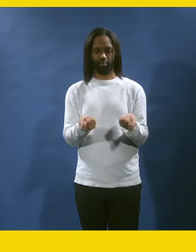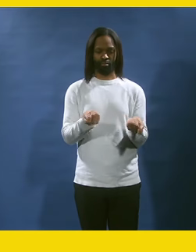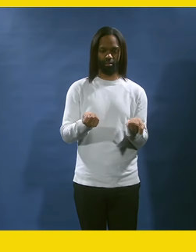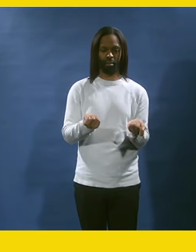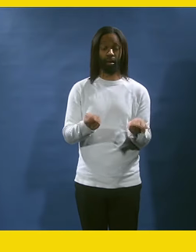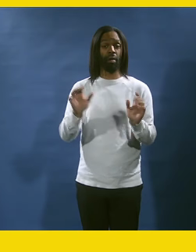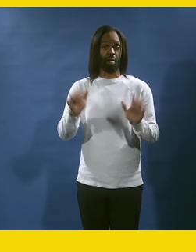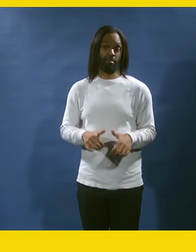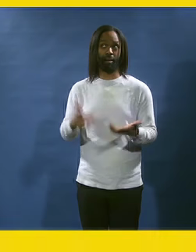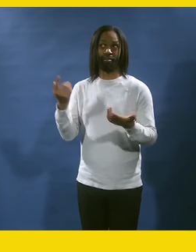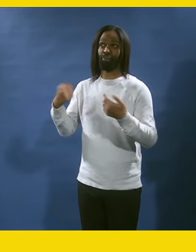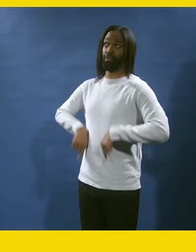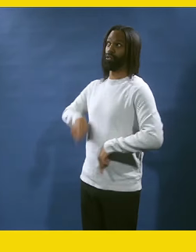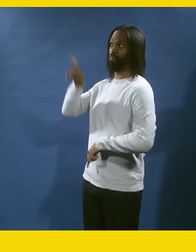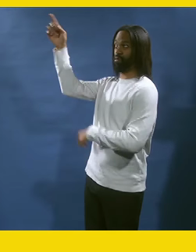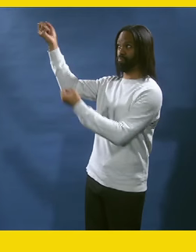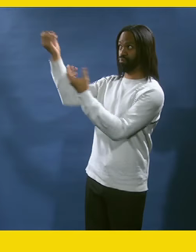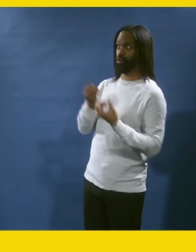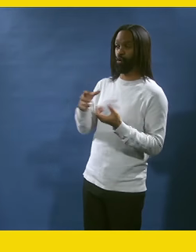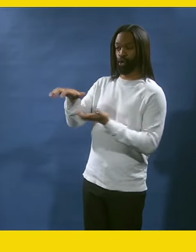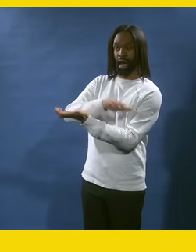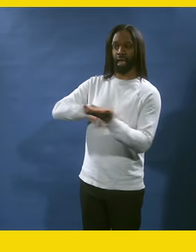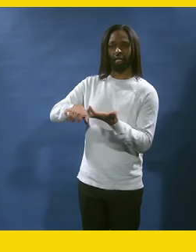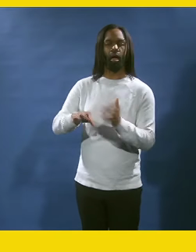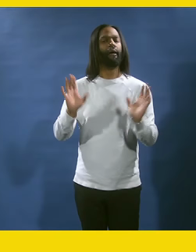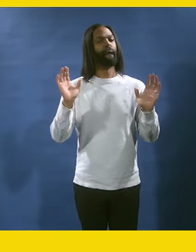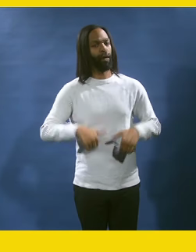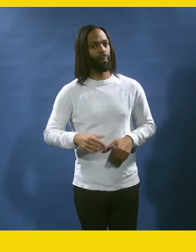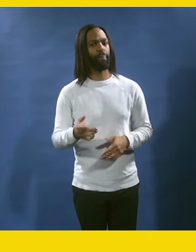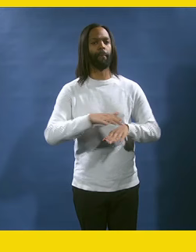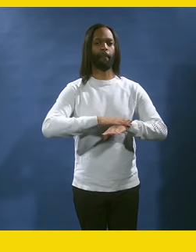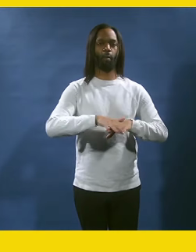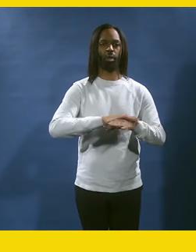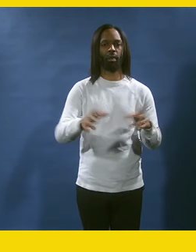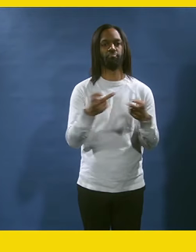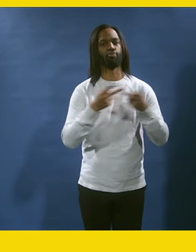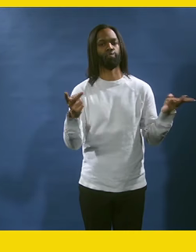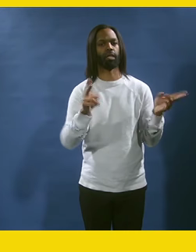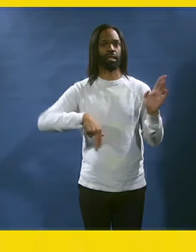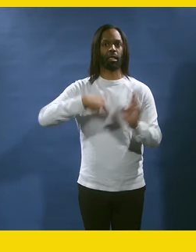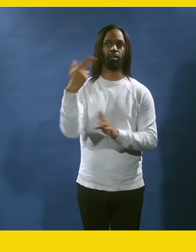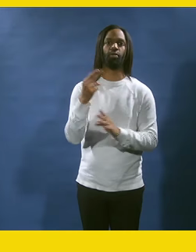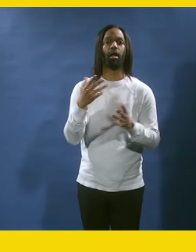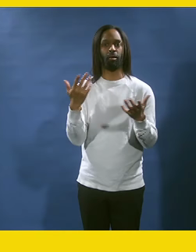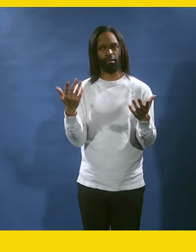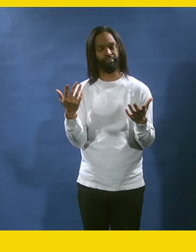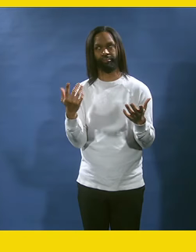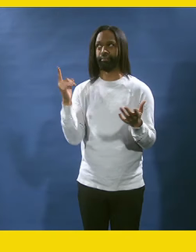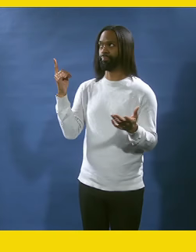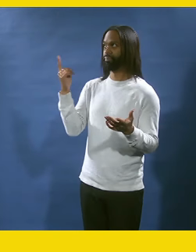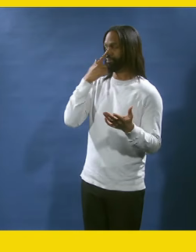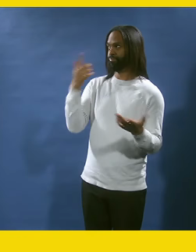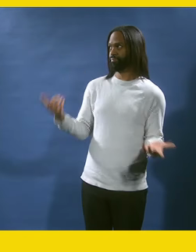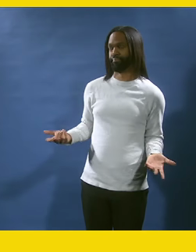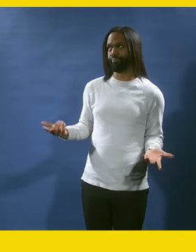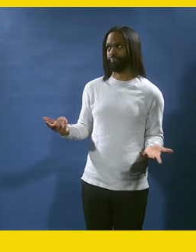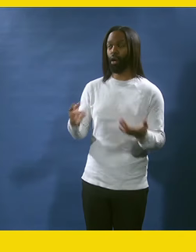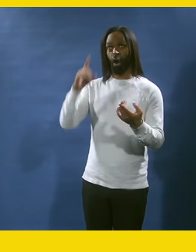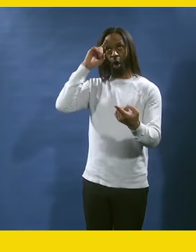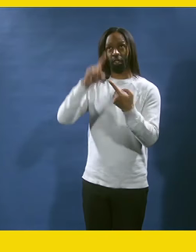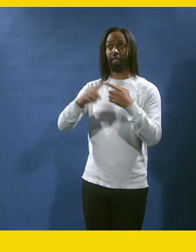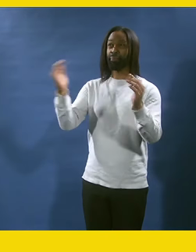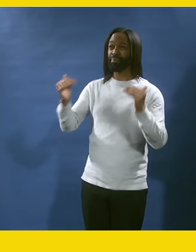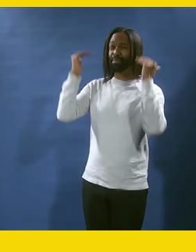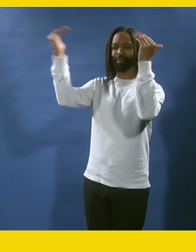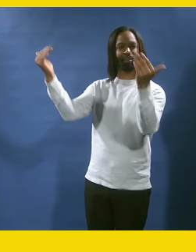crise provoquée par le gouvernement, les politiques publiques déployées au niveau national continuent de manquer d'ambition. La